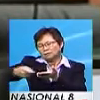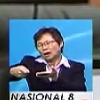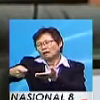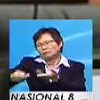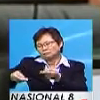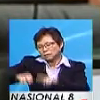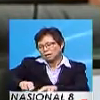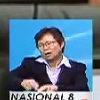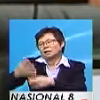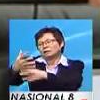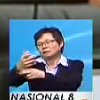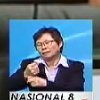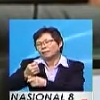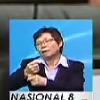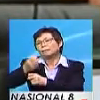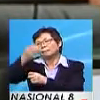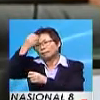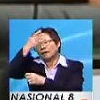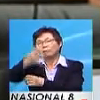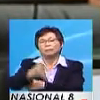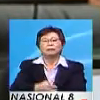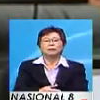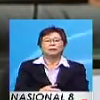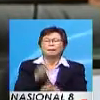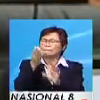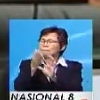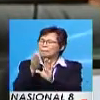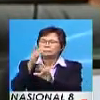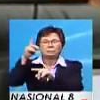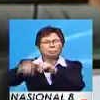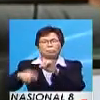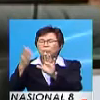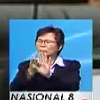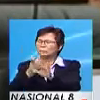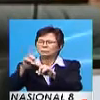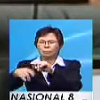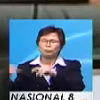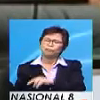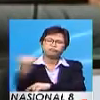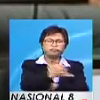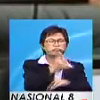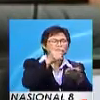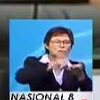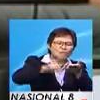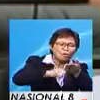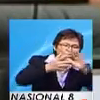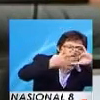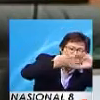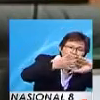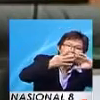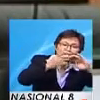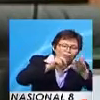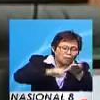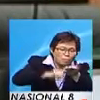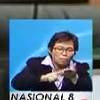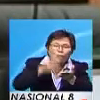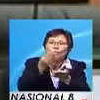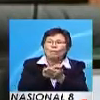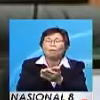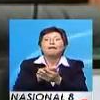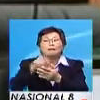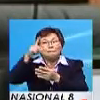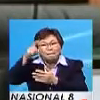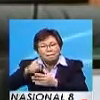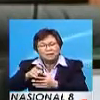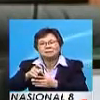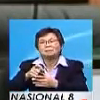institusi kewangan tersebut tidak boleh pergi check sewenang-wenangnya Kalau tidak ada application application mesti datang